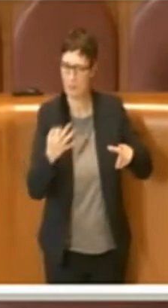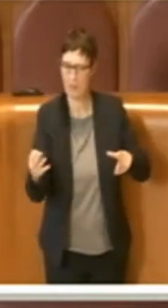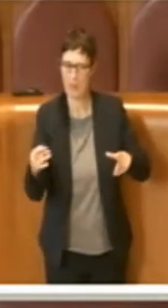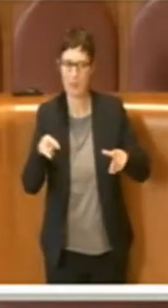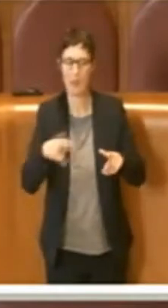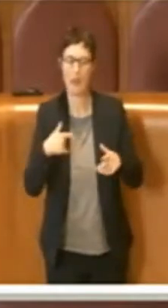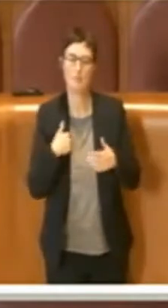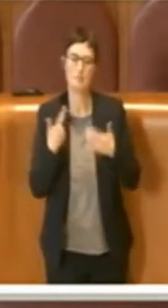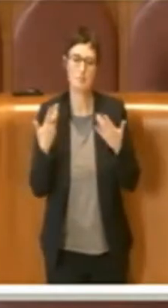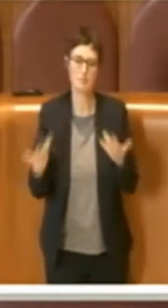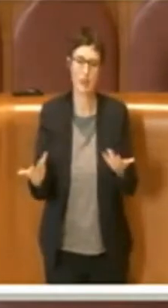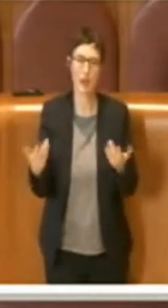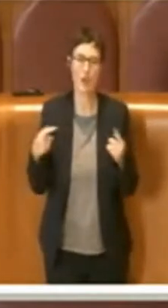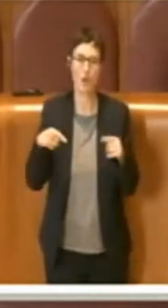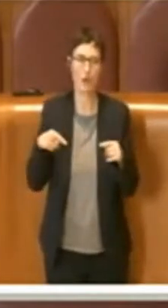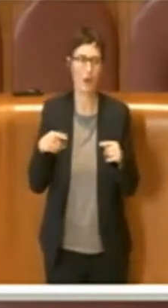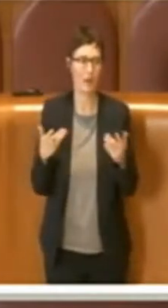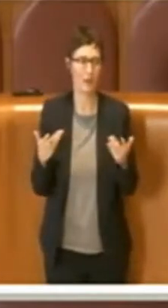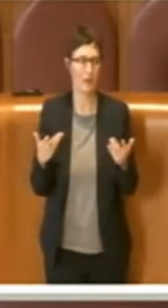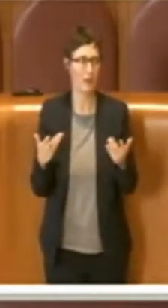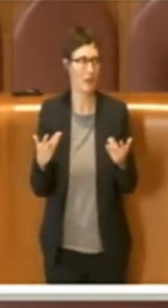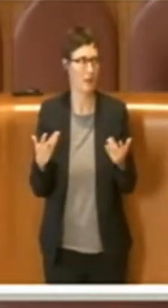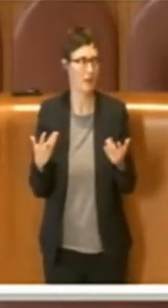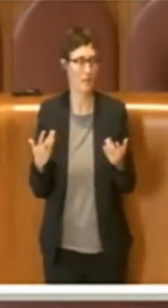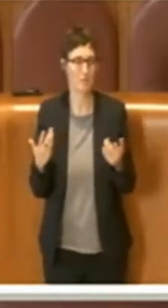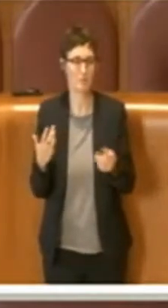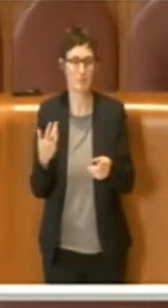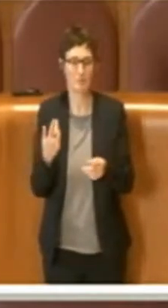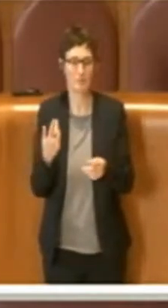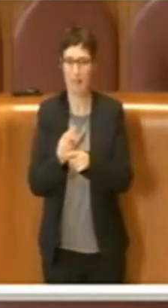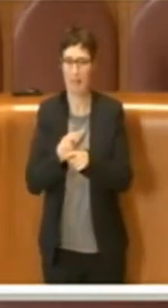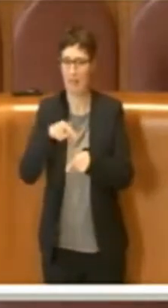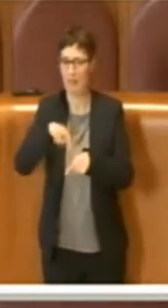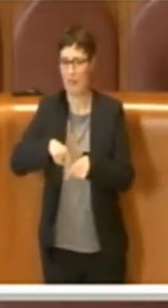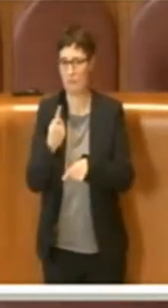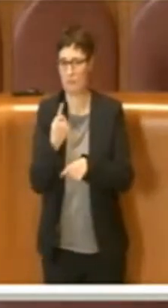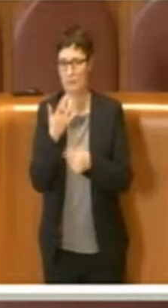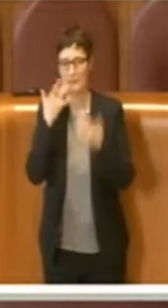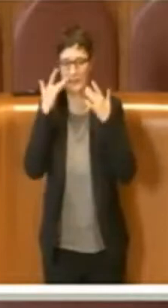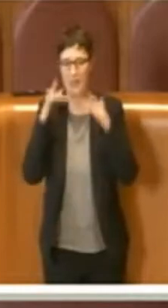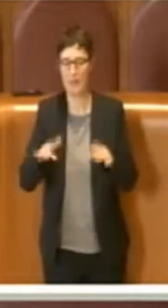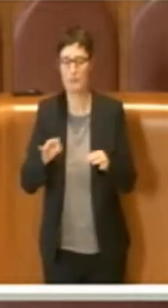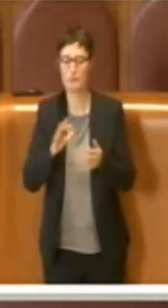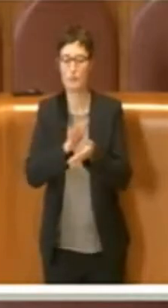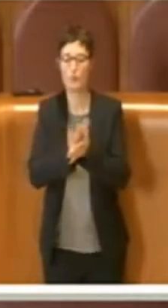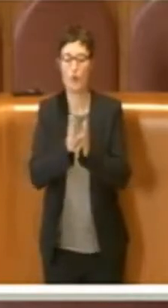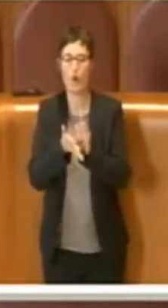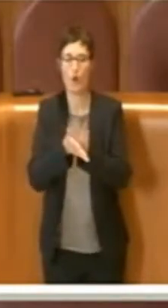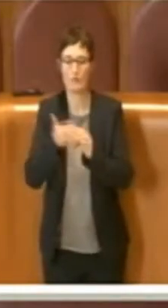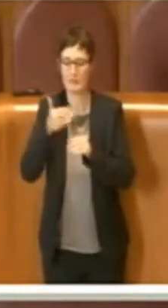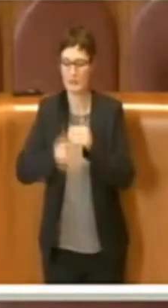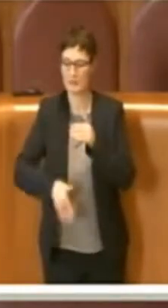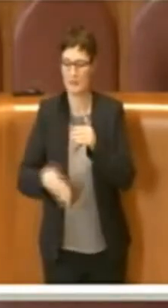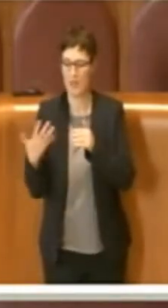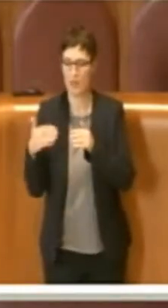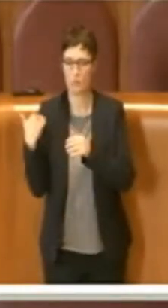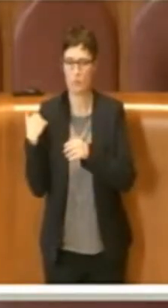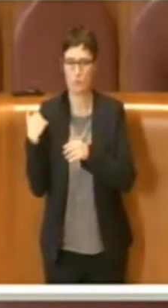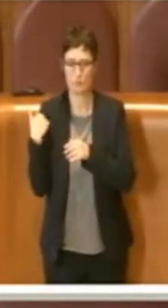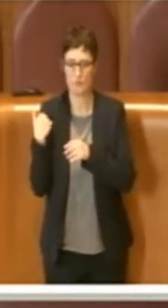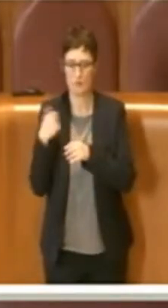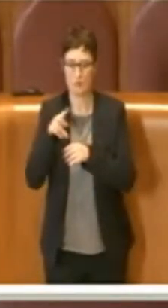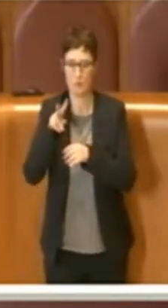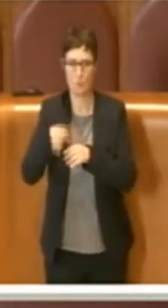l'operazione che deve essere fatto un'operazione molto semplice è quella di rinnovo della convenzione scaduta purtroppo nel